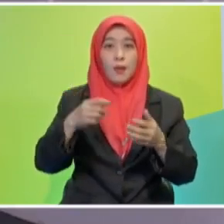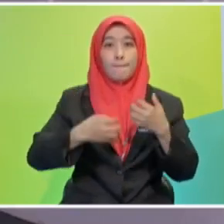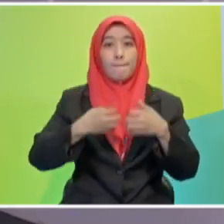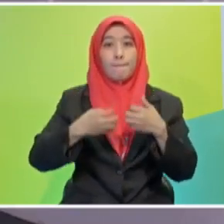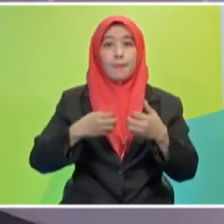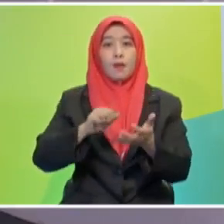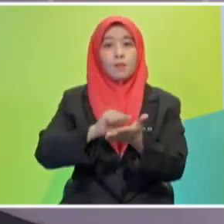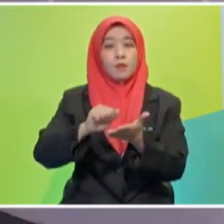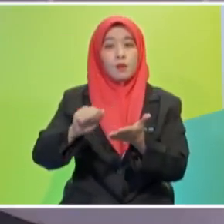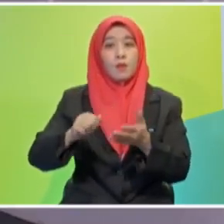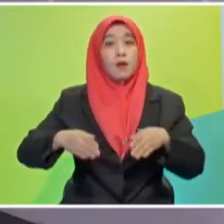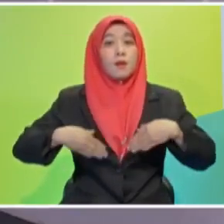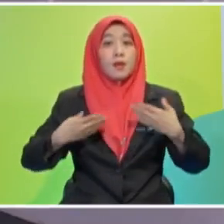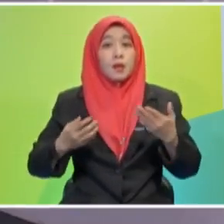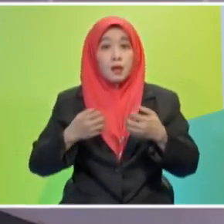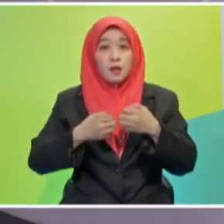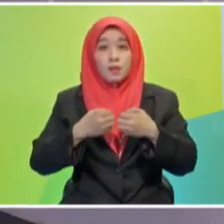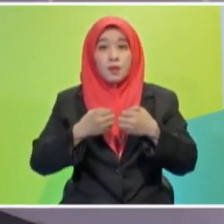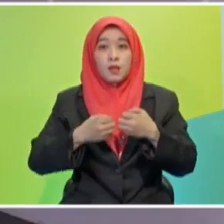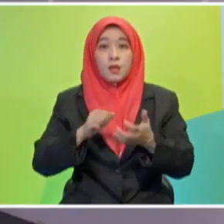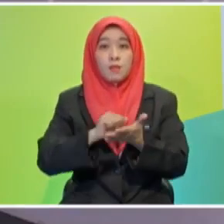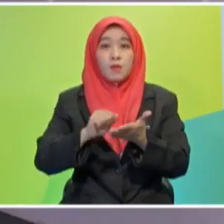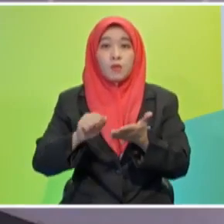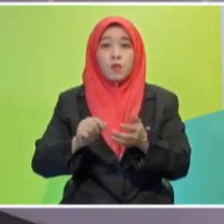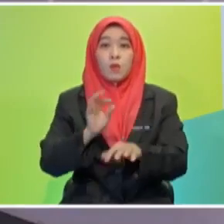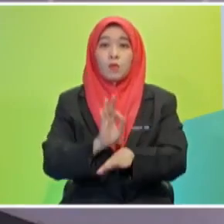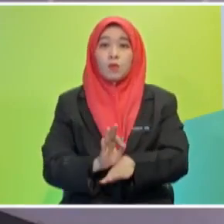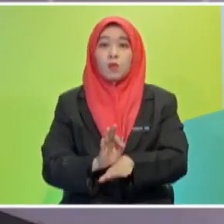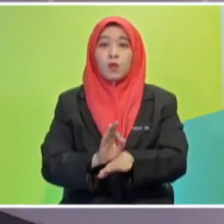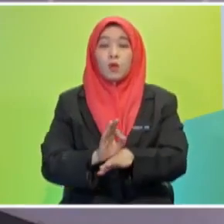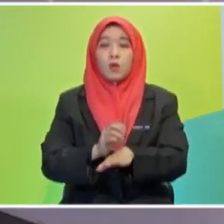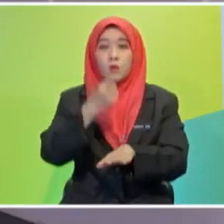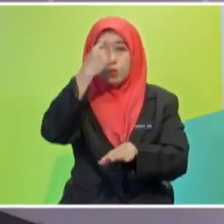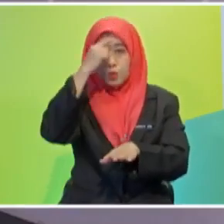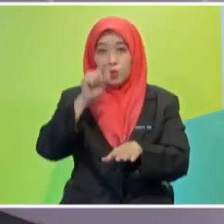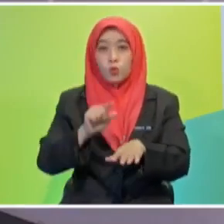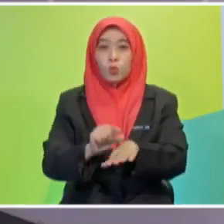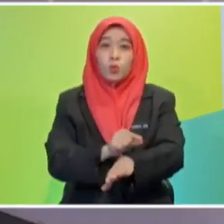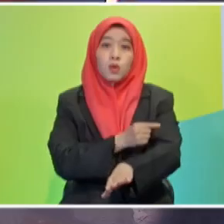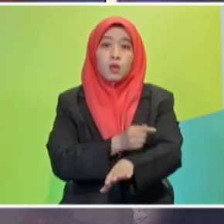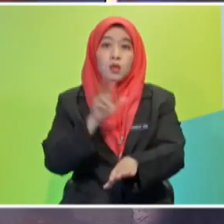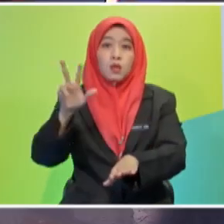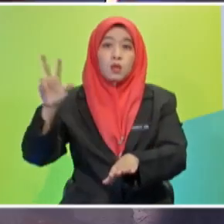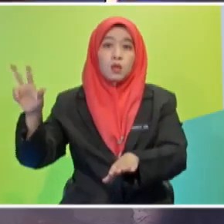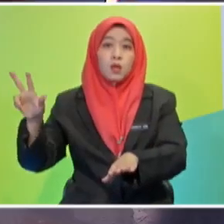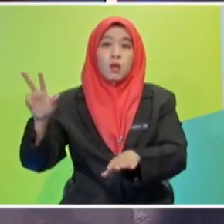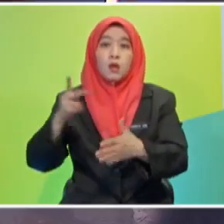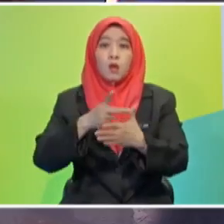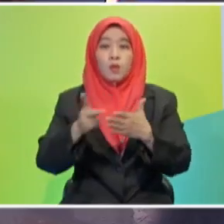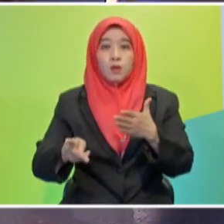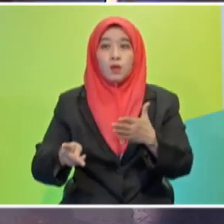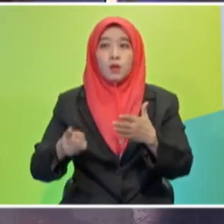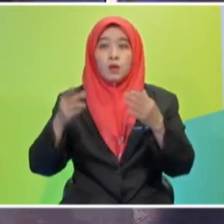mesin basuh ni dia berfungsi menggunakan ketiga-tiga komponen ni. Okey, Aiman dah sedia? Dah Cikgu sedia, nak tukar cikgu.